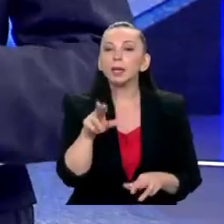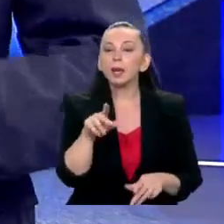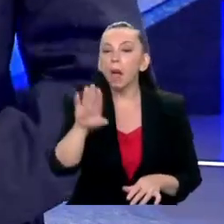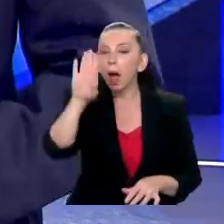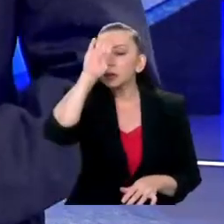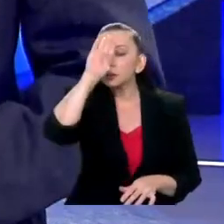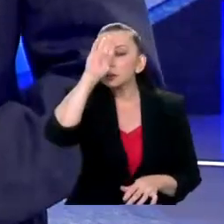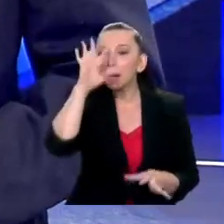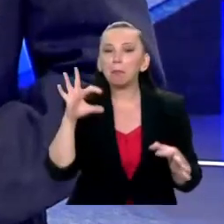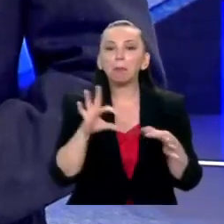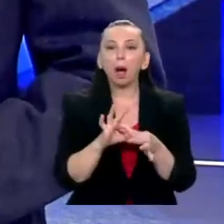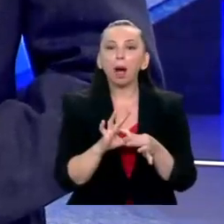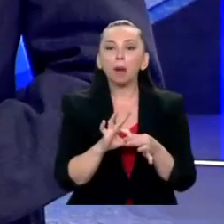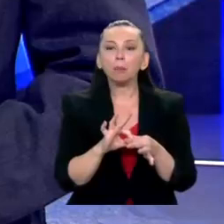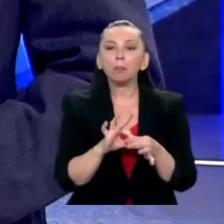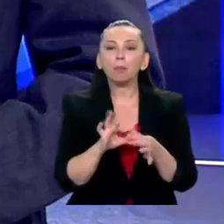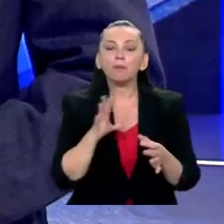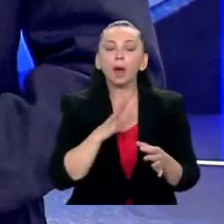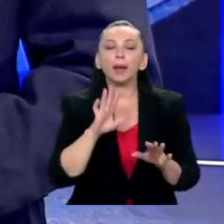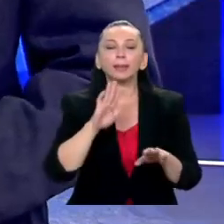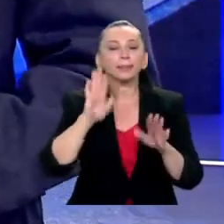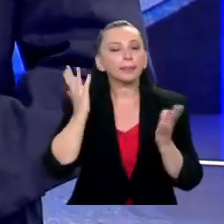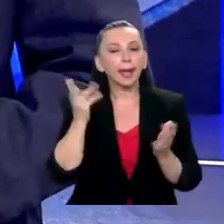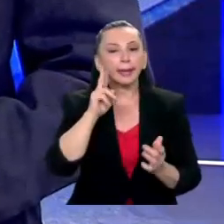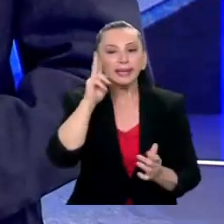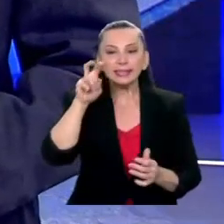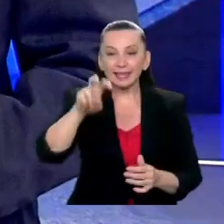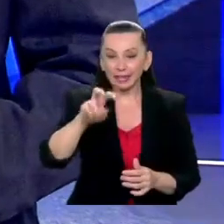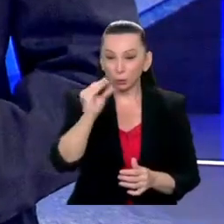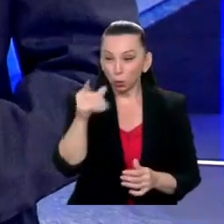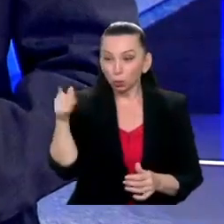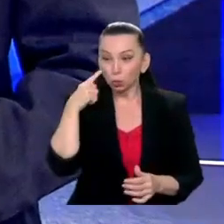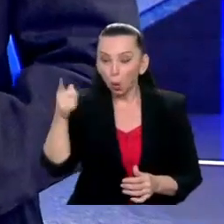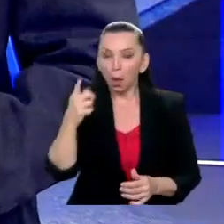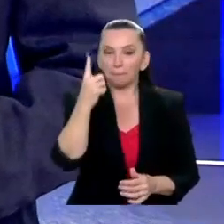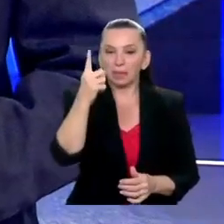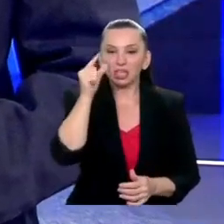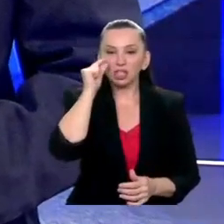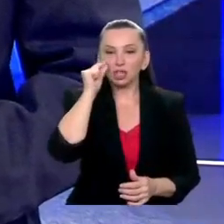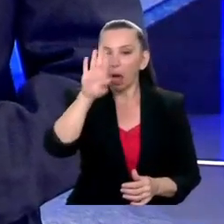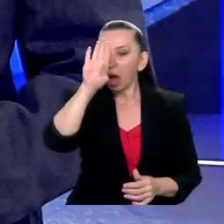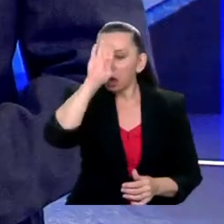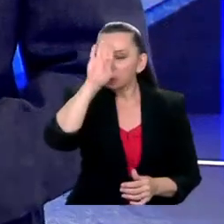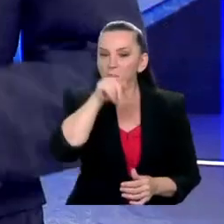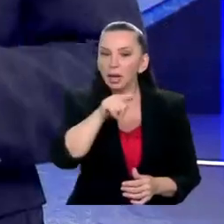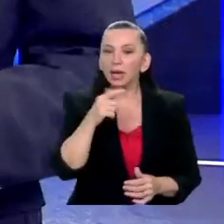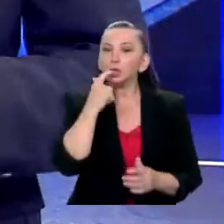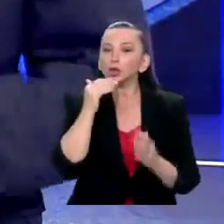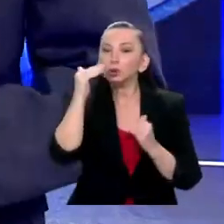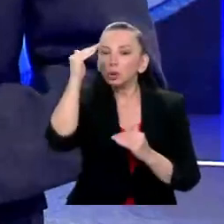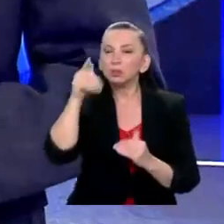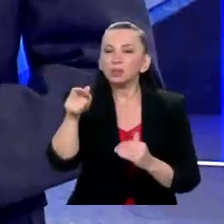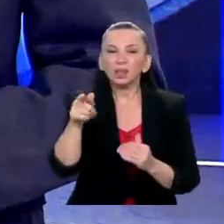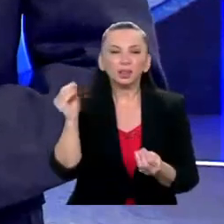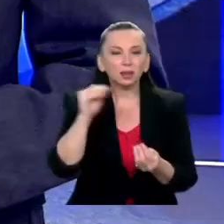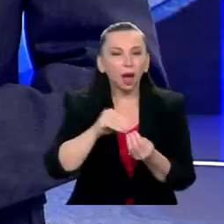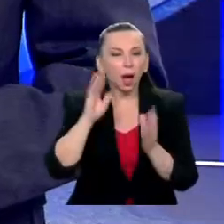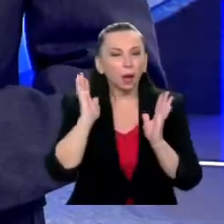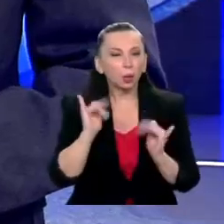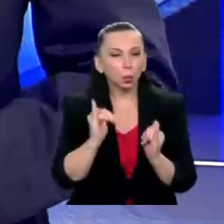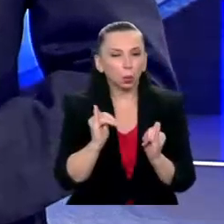bağımlılık yaptığını belirledi. Ne yazık ki her 8 çocuktan biri bağımlı. Yetişkinlerde ise tablo daha vahim. Gelin